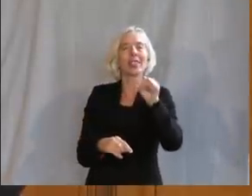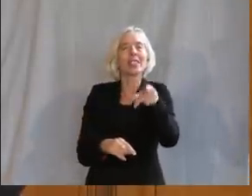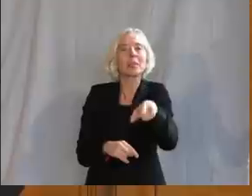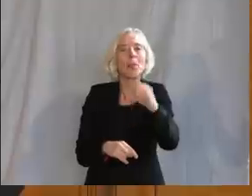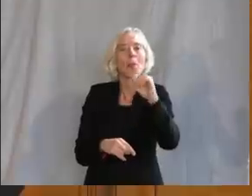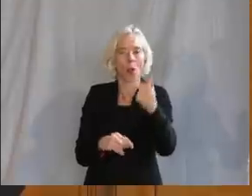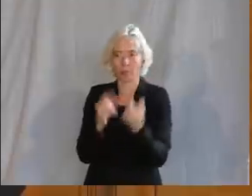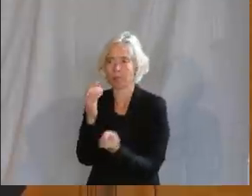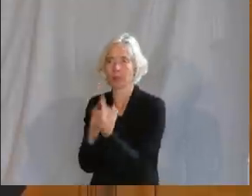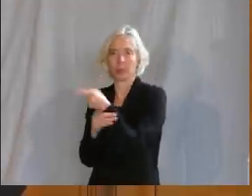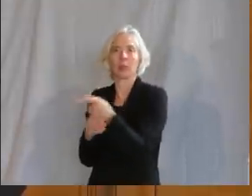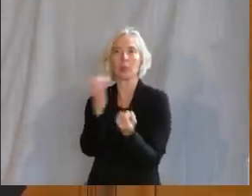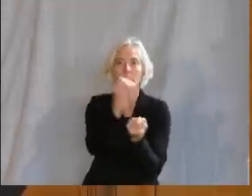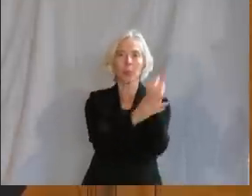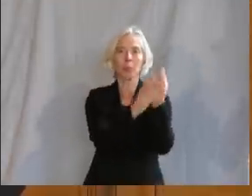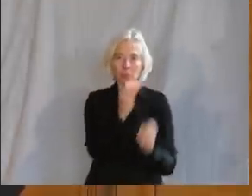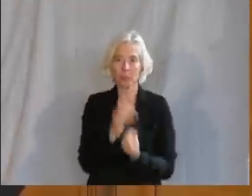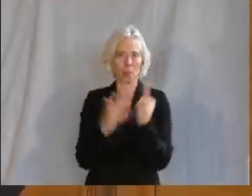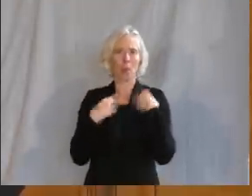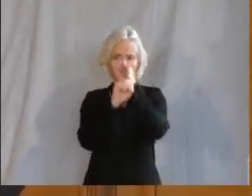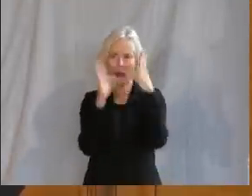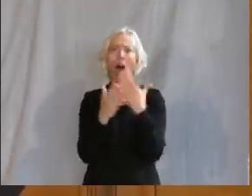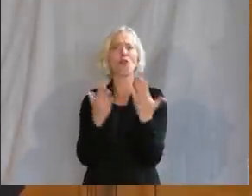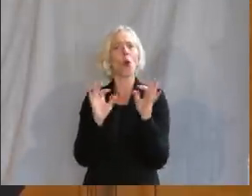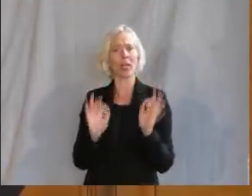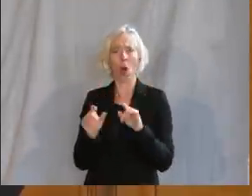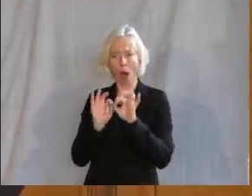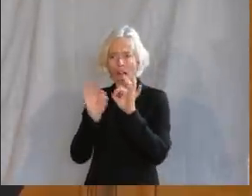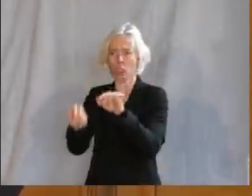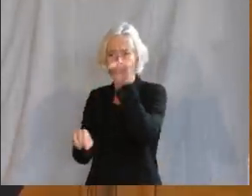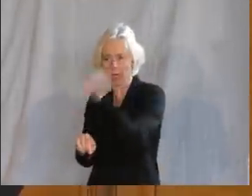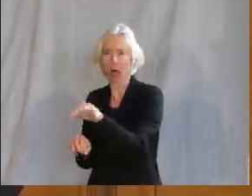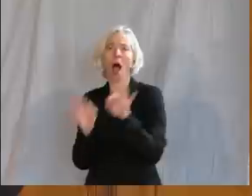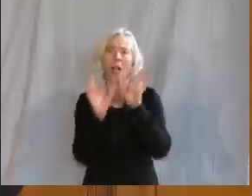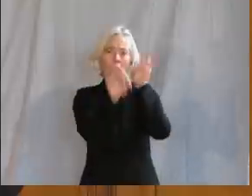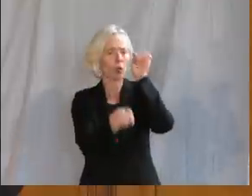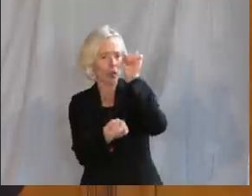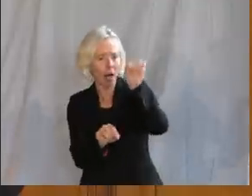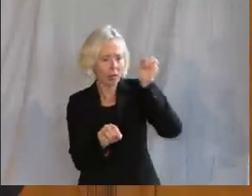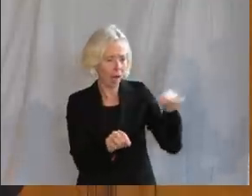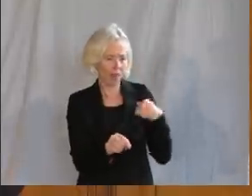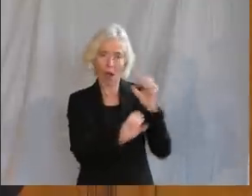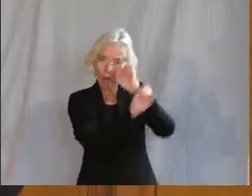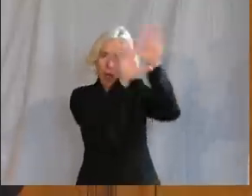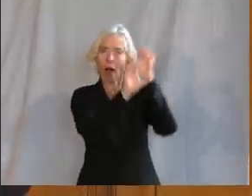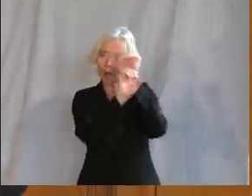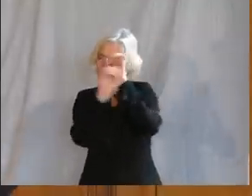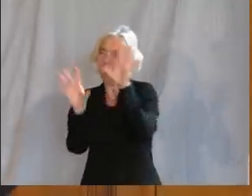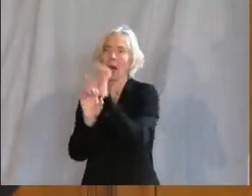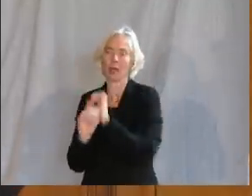zu begrenzen waren, sodass die Infektionsketten dort immer unterbrochen werden konnten. Und die Bevölkerung,